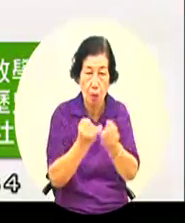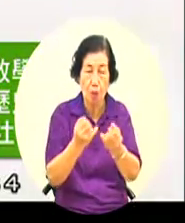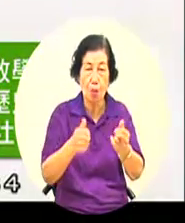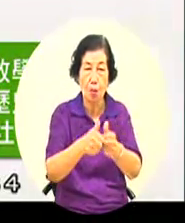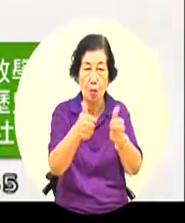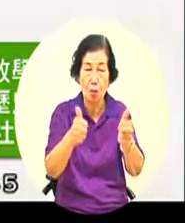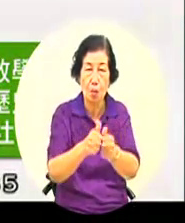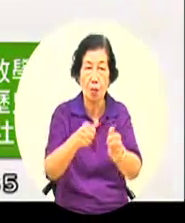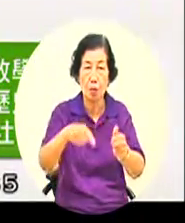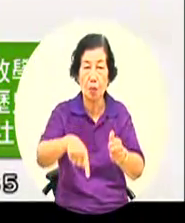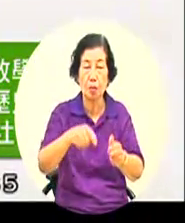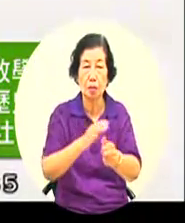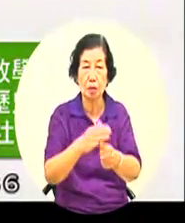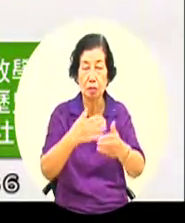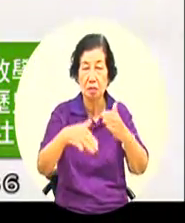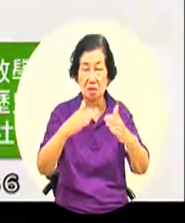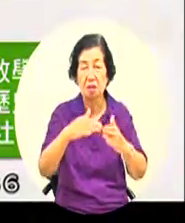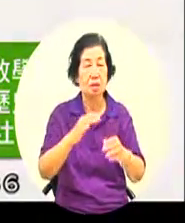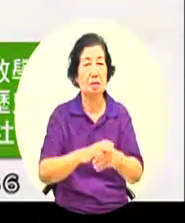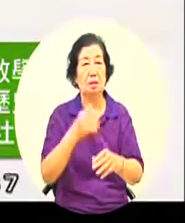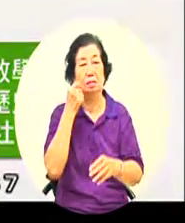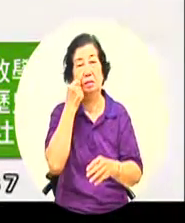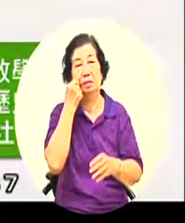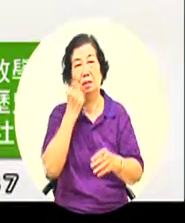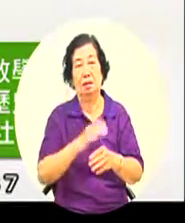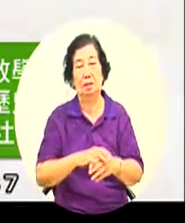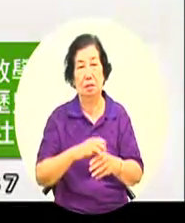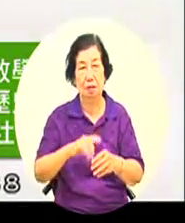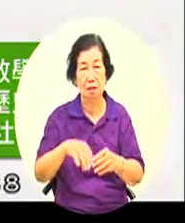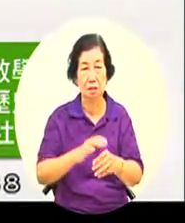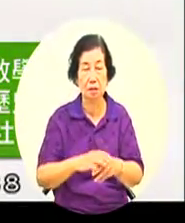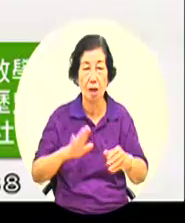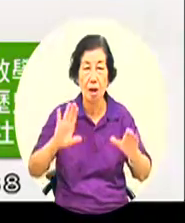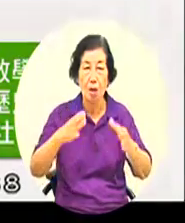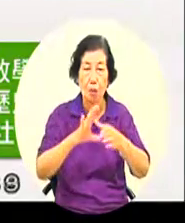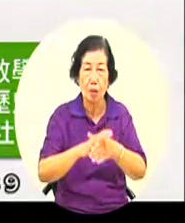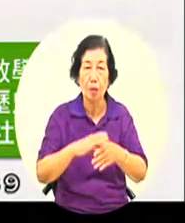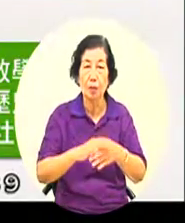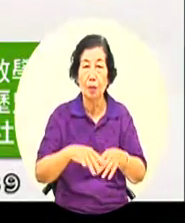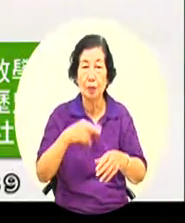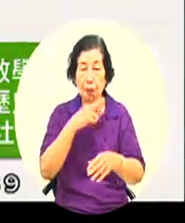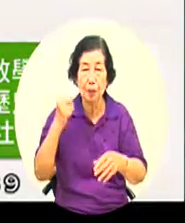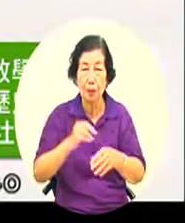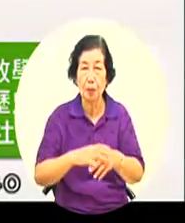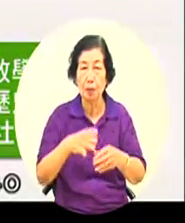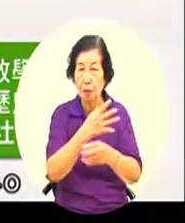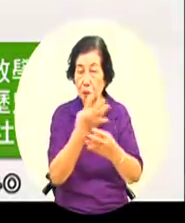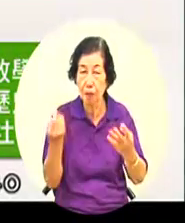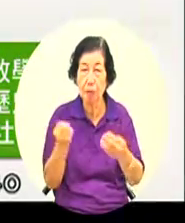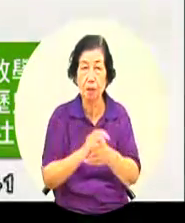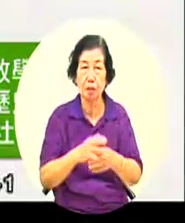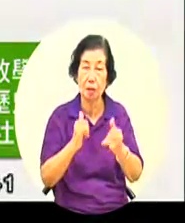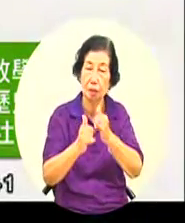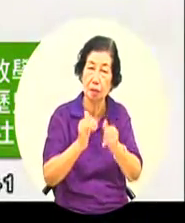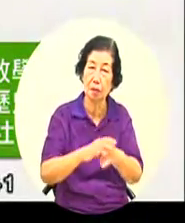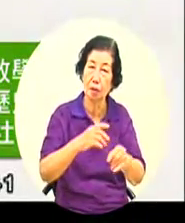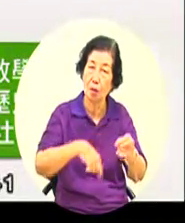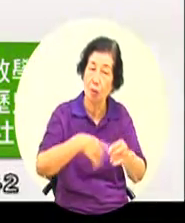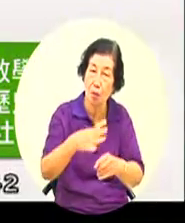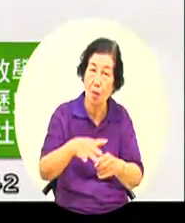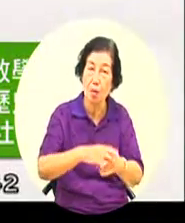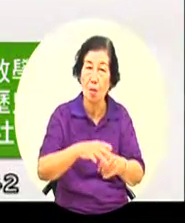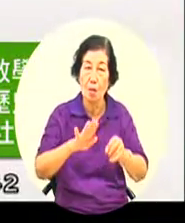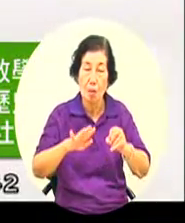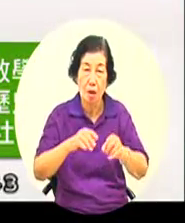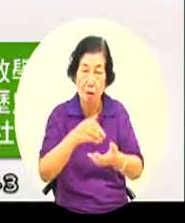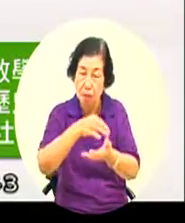考国文、英语、数学、社会、自然。那目前现场的实务状况跟那